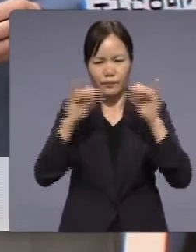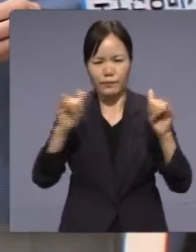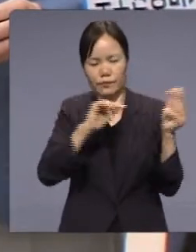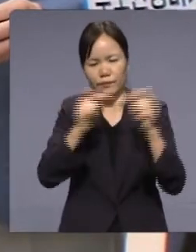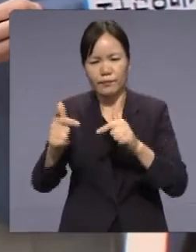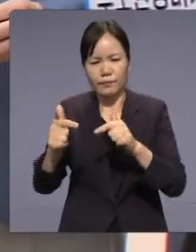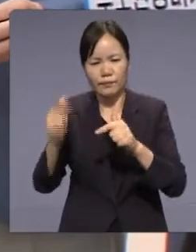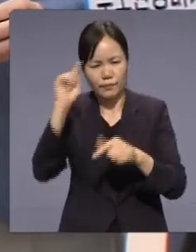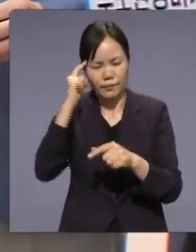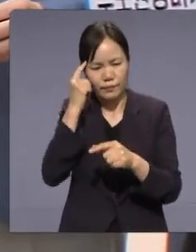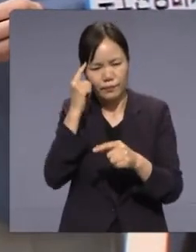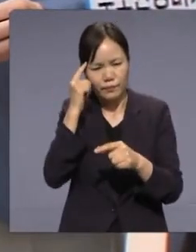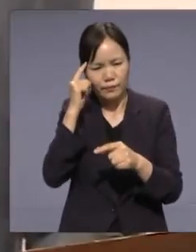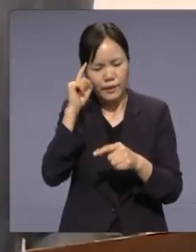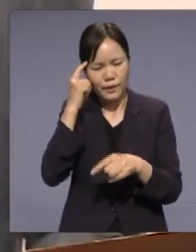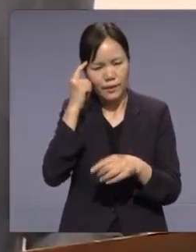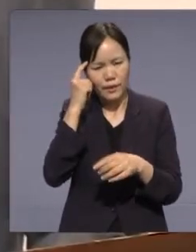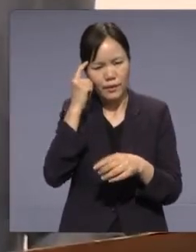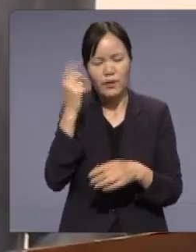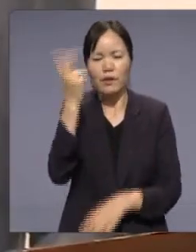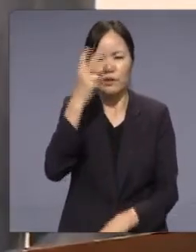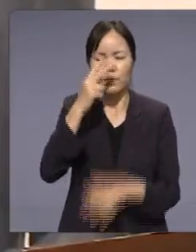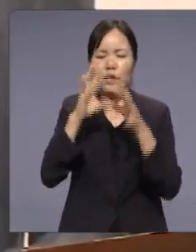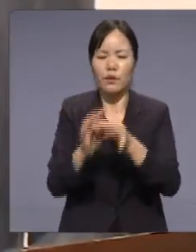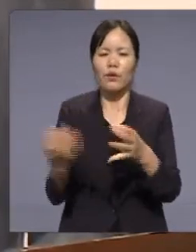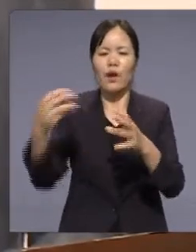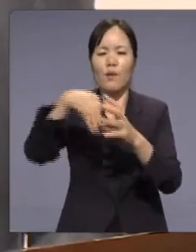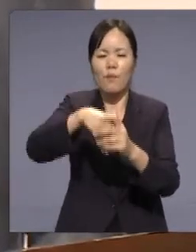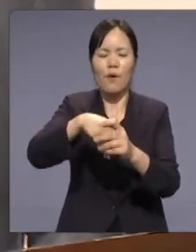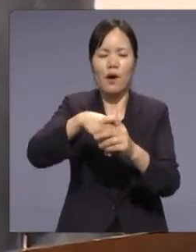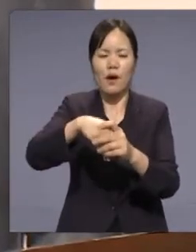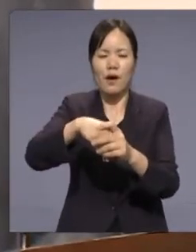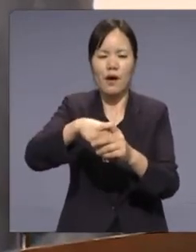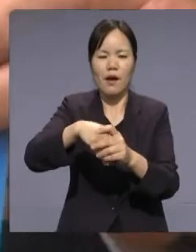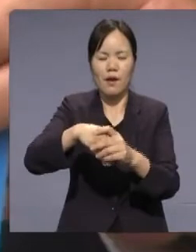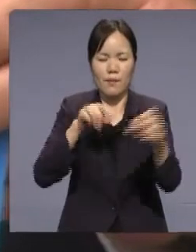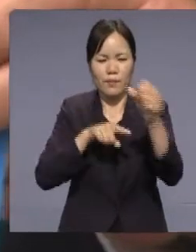생생한 목소리를 의견 조사를 통해 반영한 것이어서